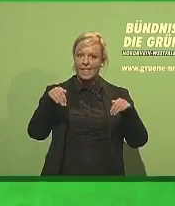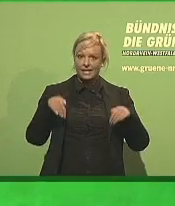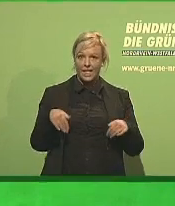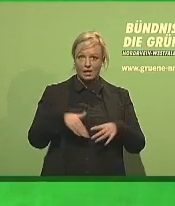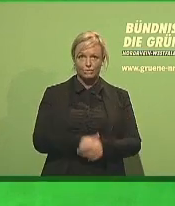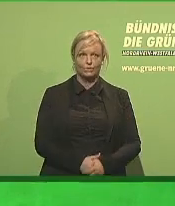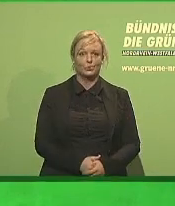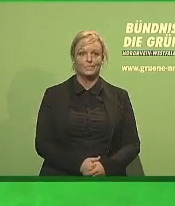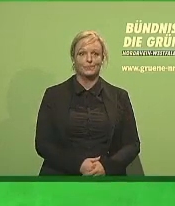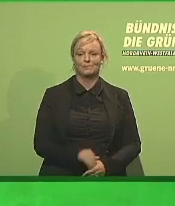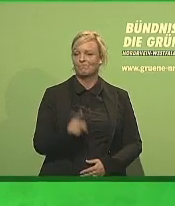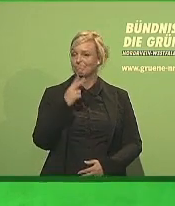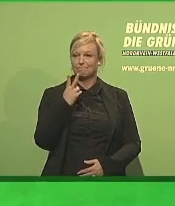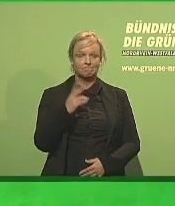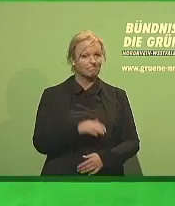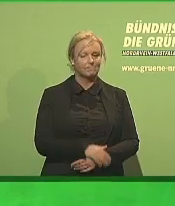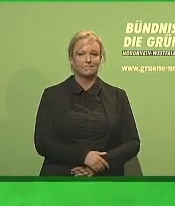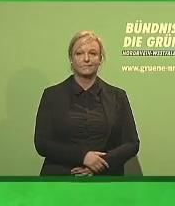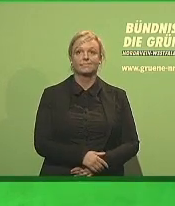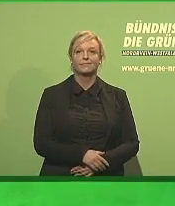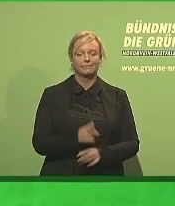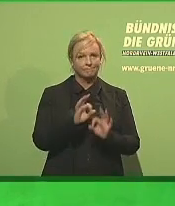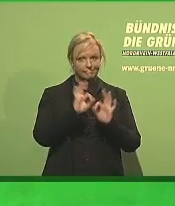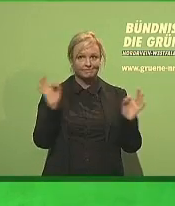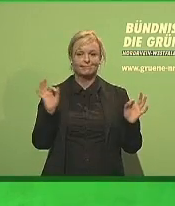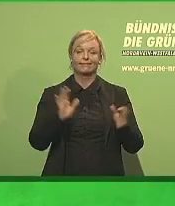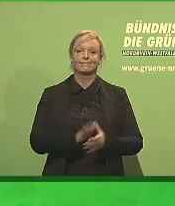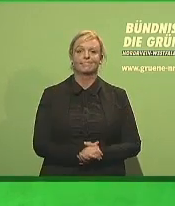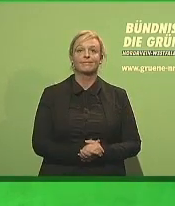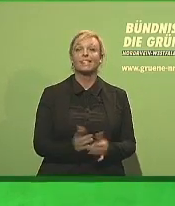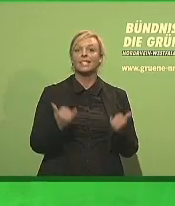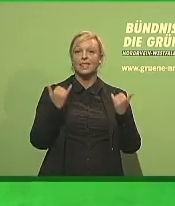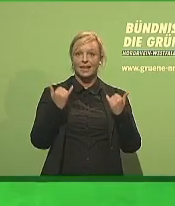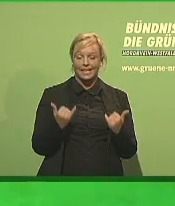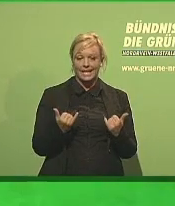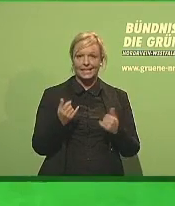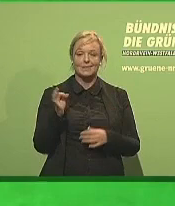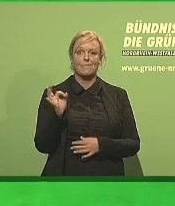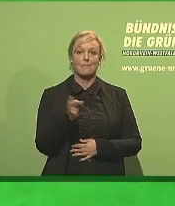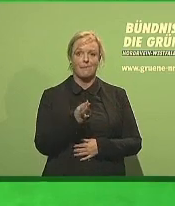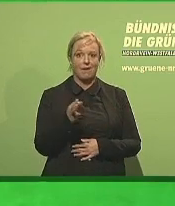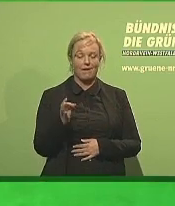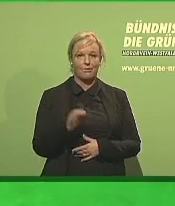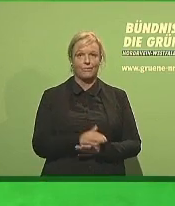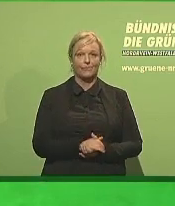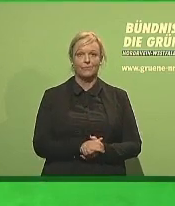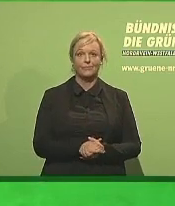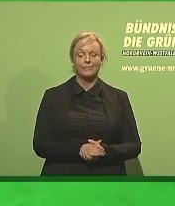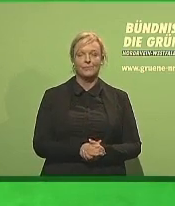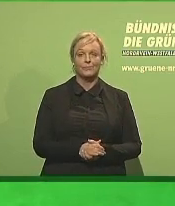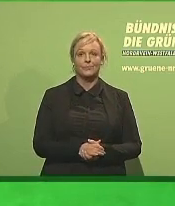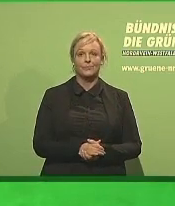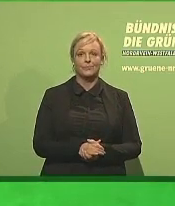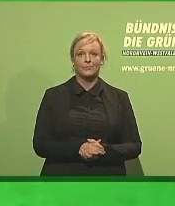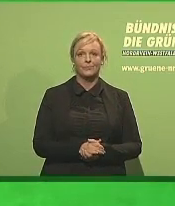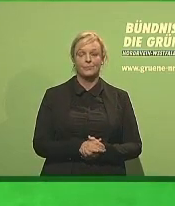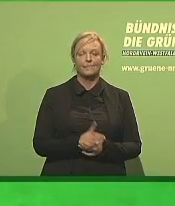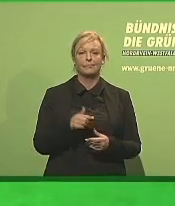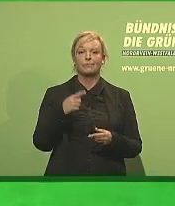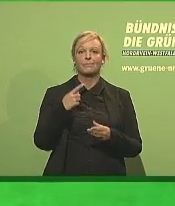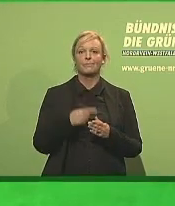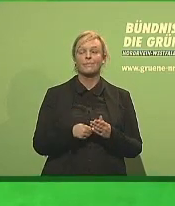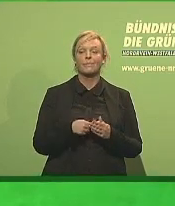Enthaltungen? Sehe ich auch nicht. Wunderbar. Jetzt brauchen wir noch zur Einreichung der Landesliste